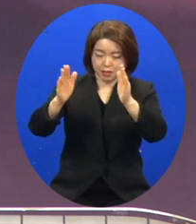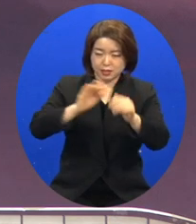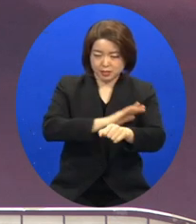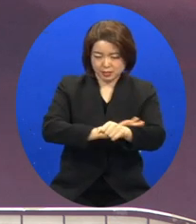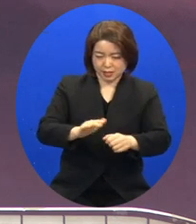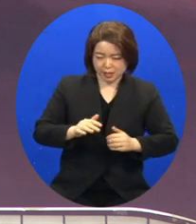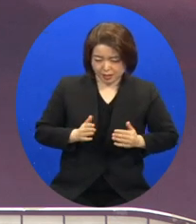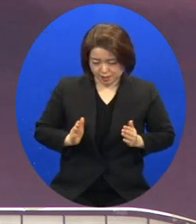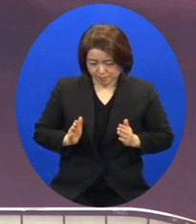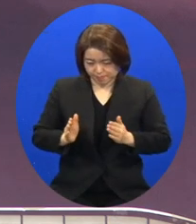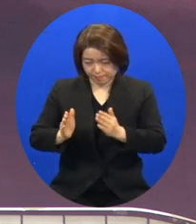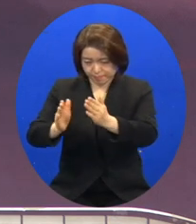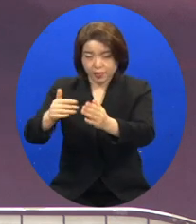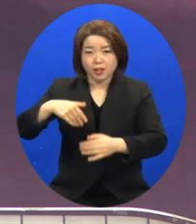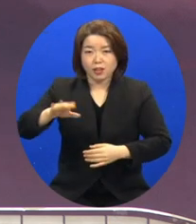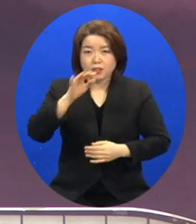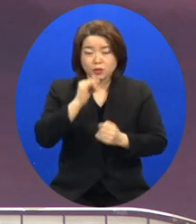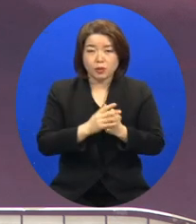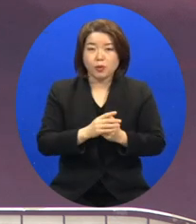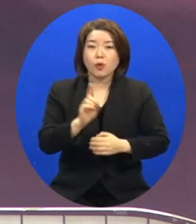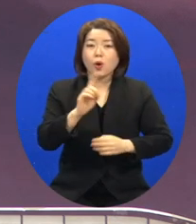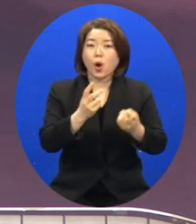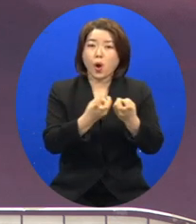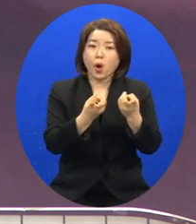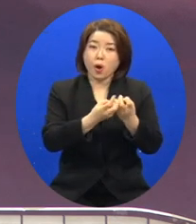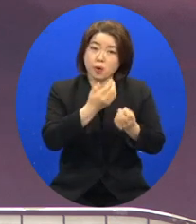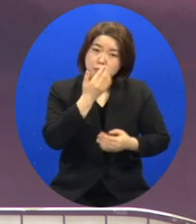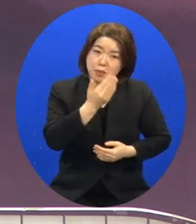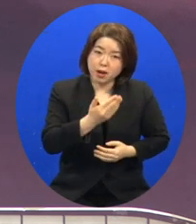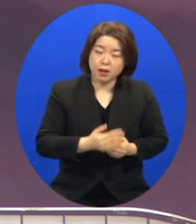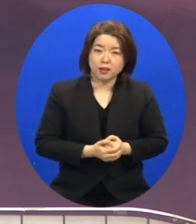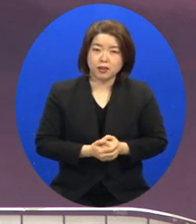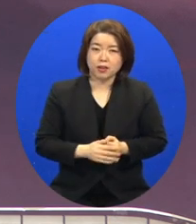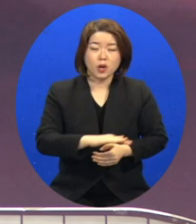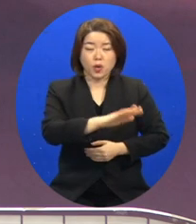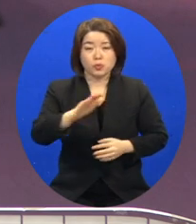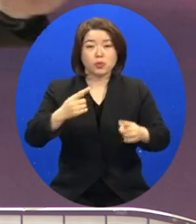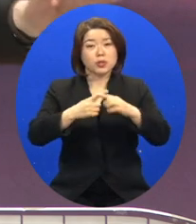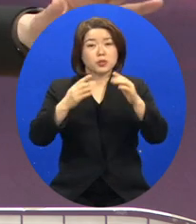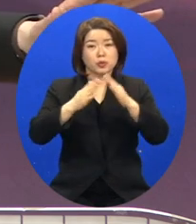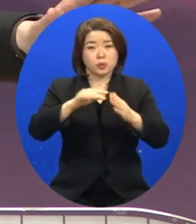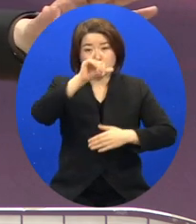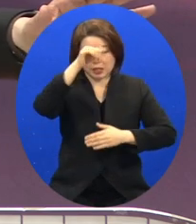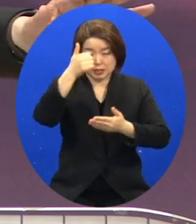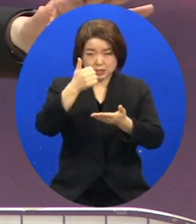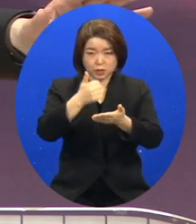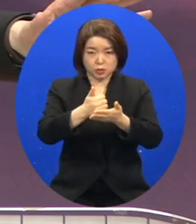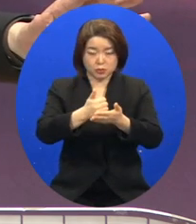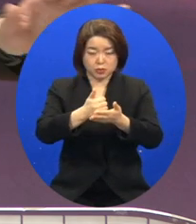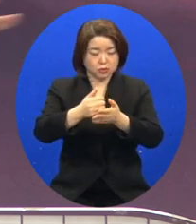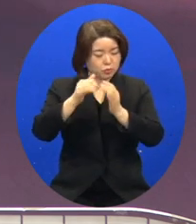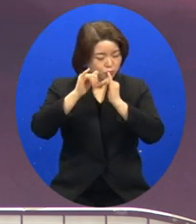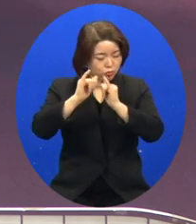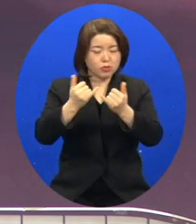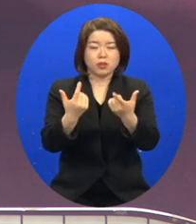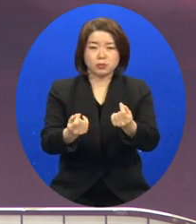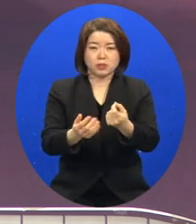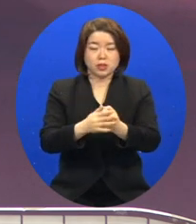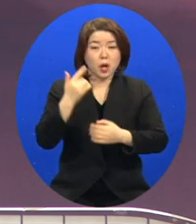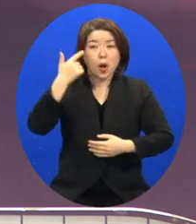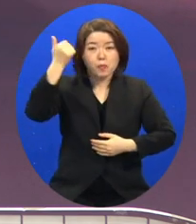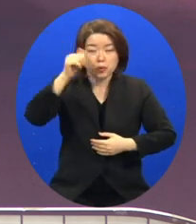사실은 어떻게 그게 가능했을까 요 우리 교회 장로님 들도 잠 대단하신 분이세요 목사와